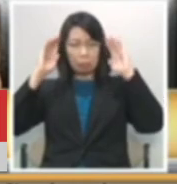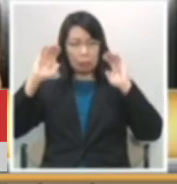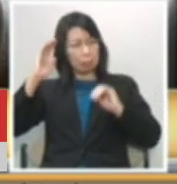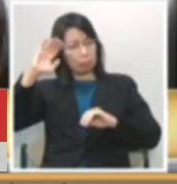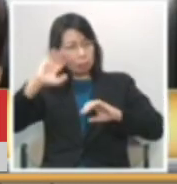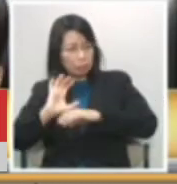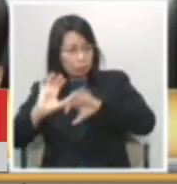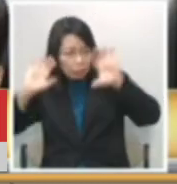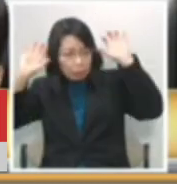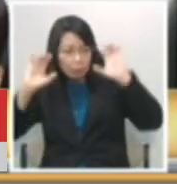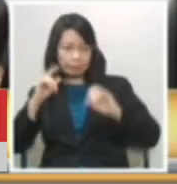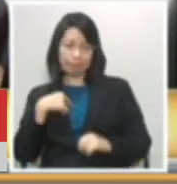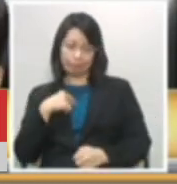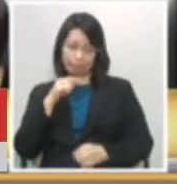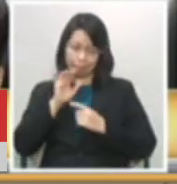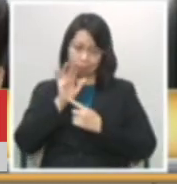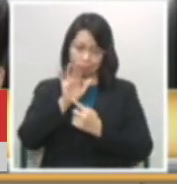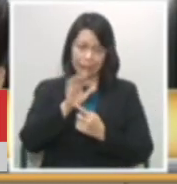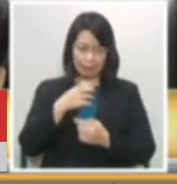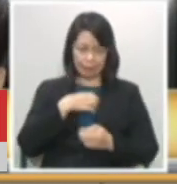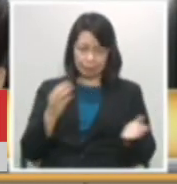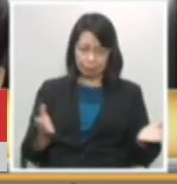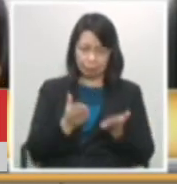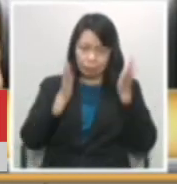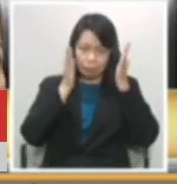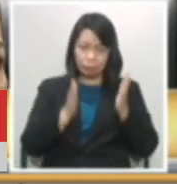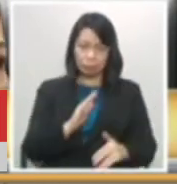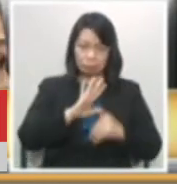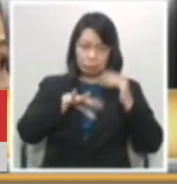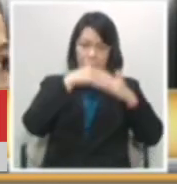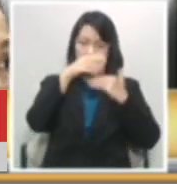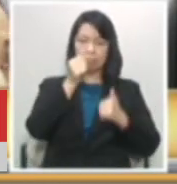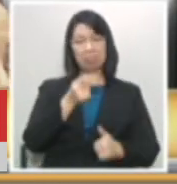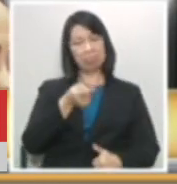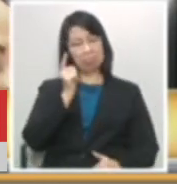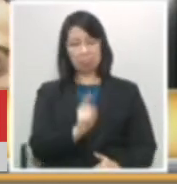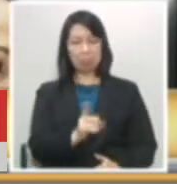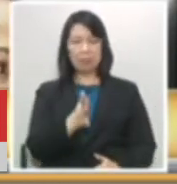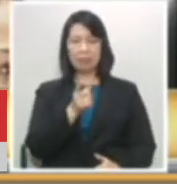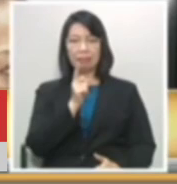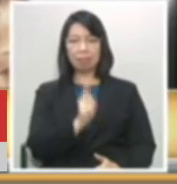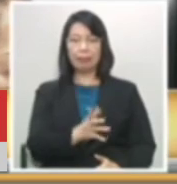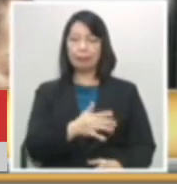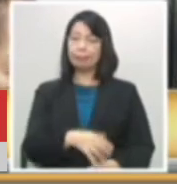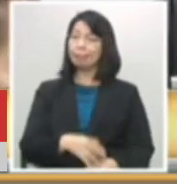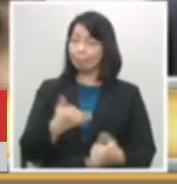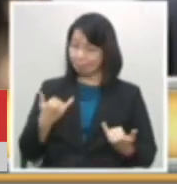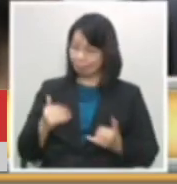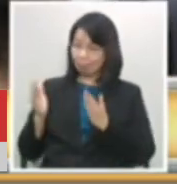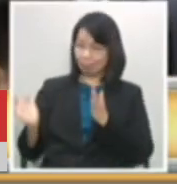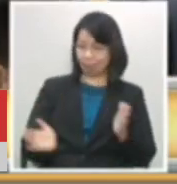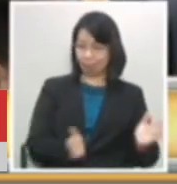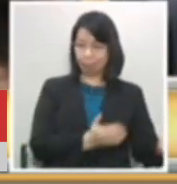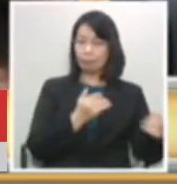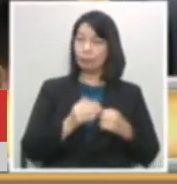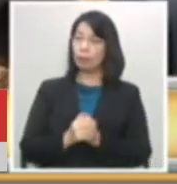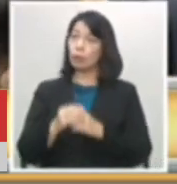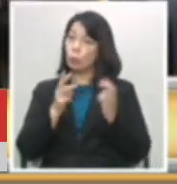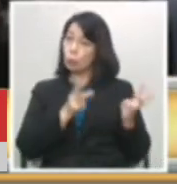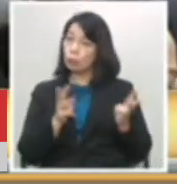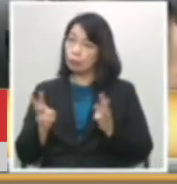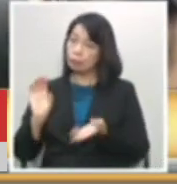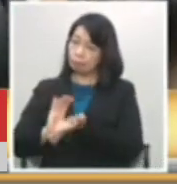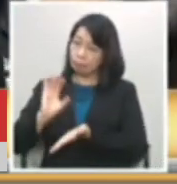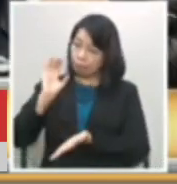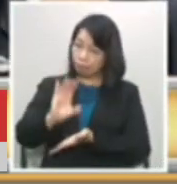แห่งนี้ในทางกลับกันค่ะท่านประธานเราจะเห็นได้อย่างชัดเจนว่าการเพิ่มงบประมาณใน